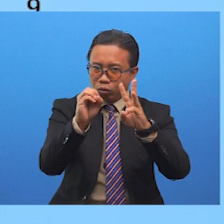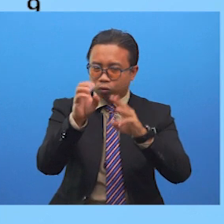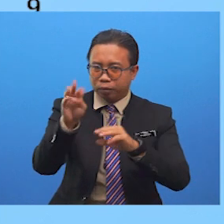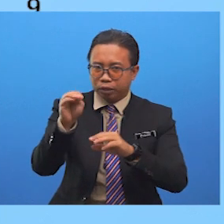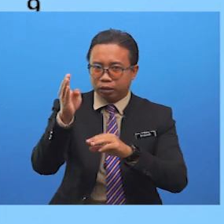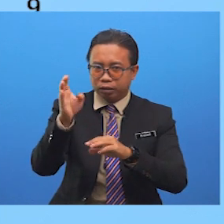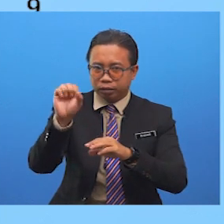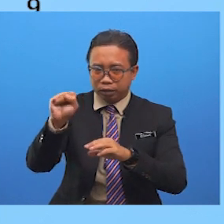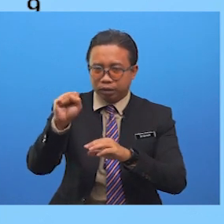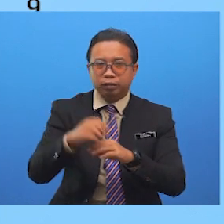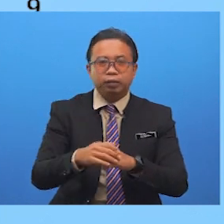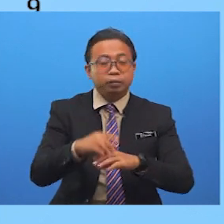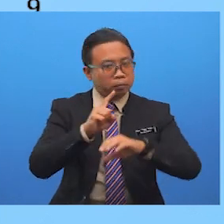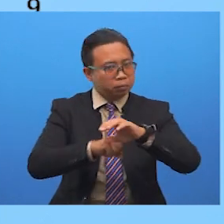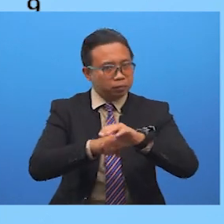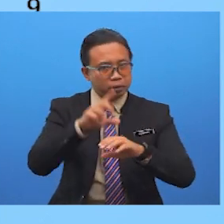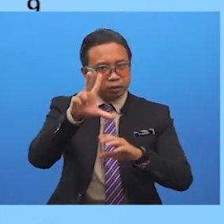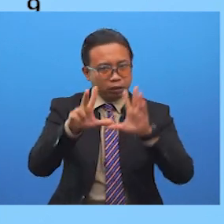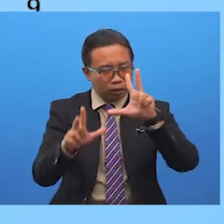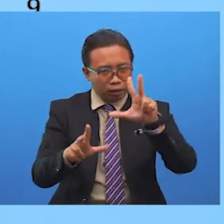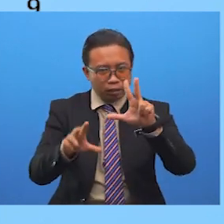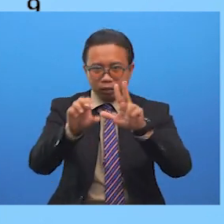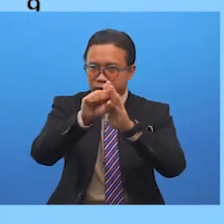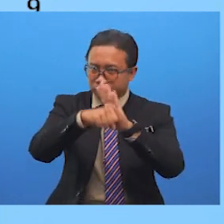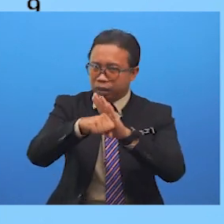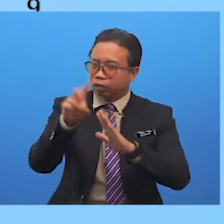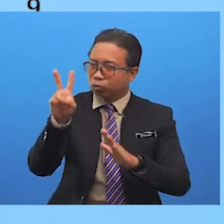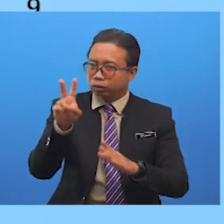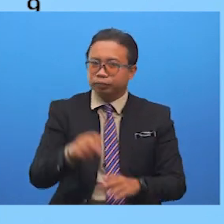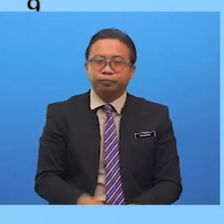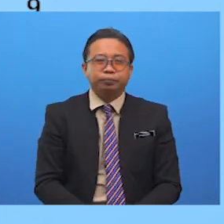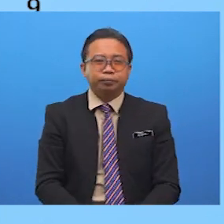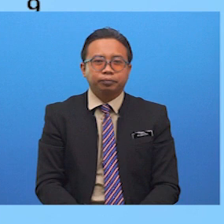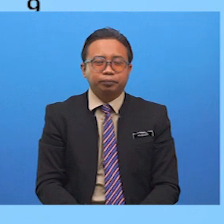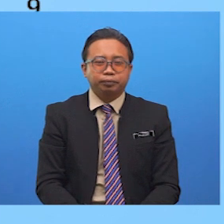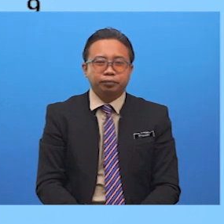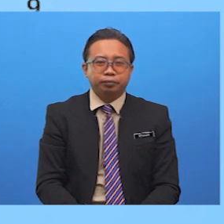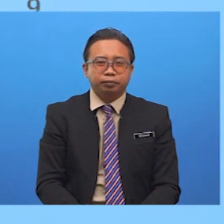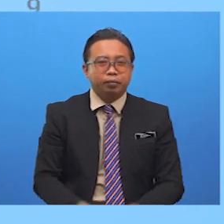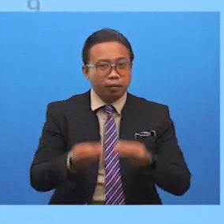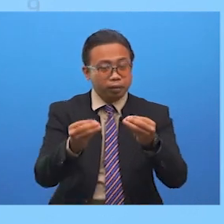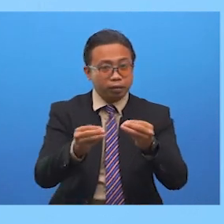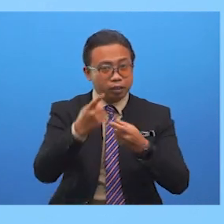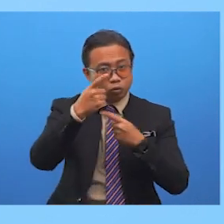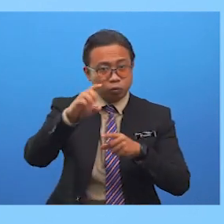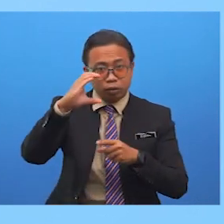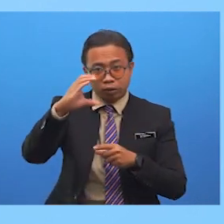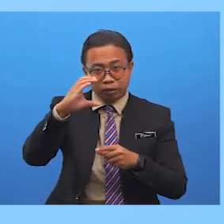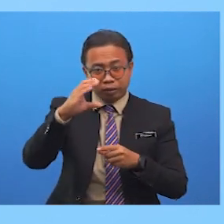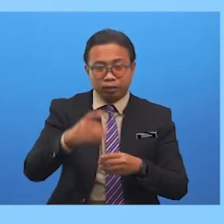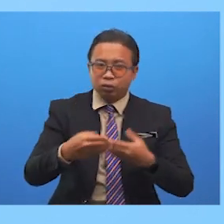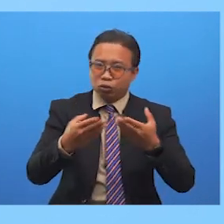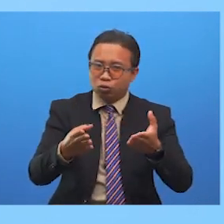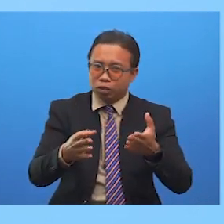persaan bagi tempo tiga saat yang kedua mana kalau untuk jawaban si pula